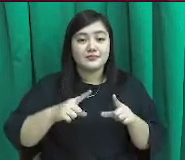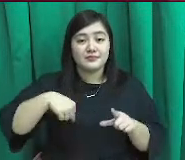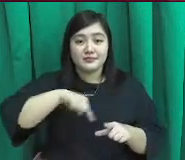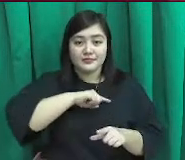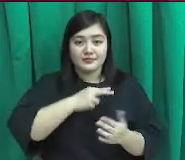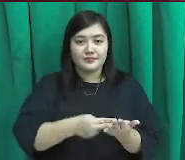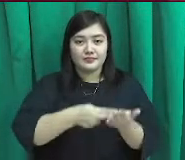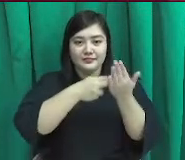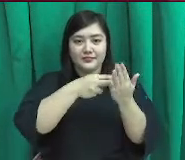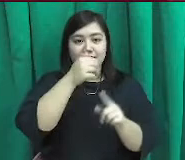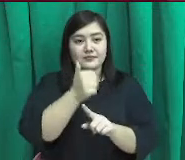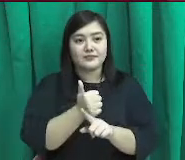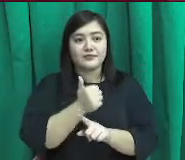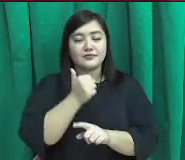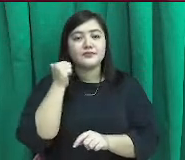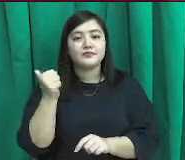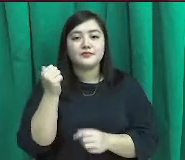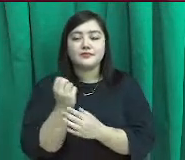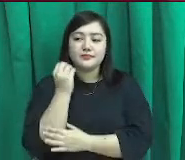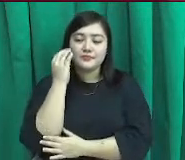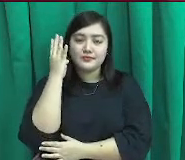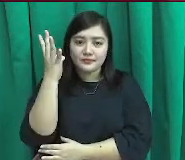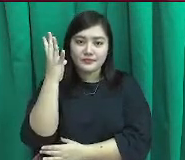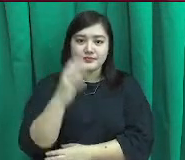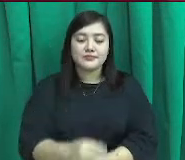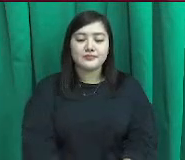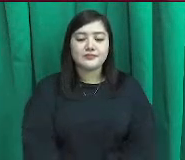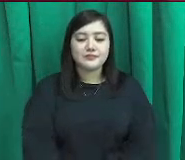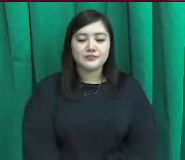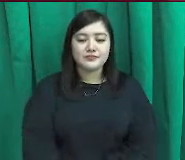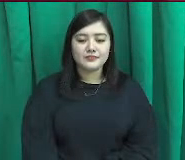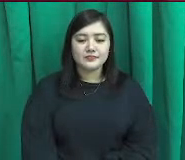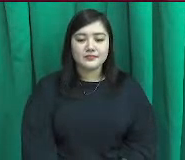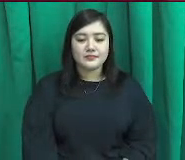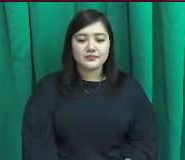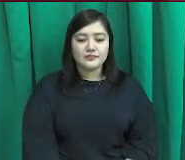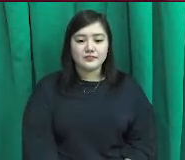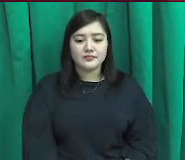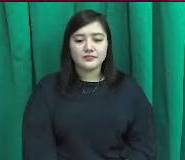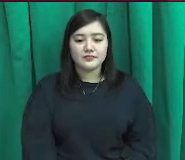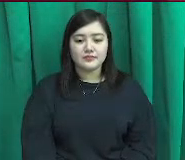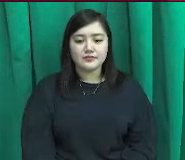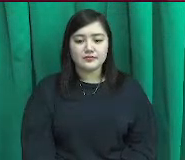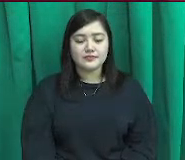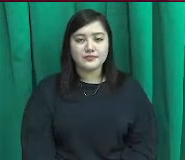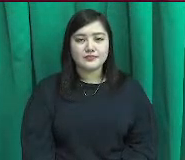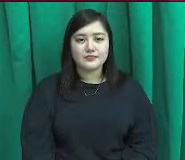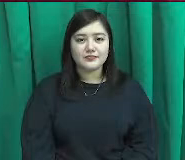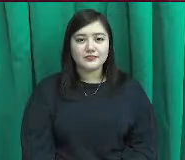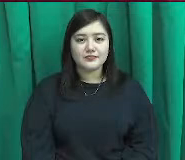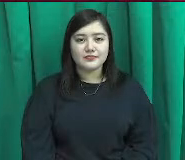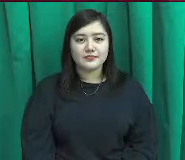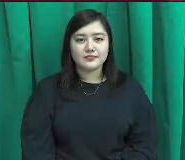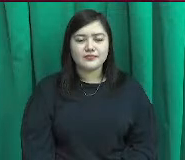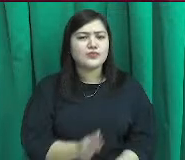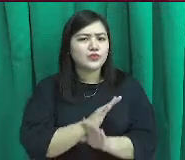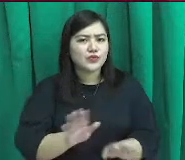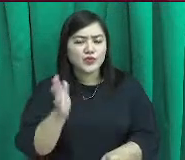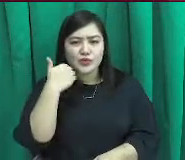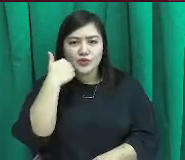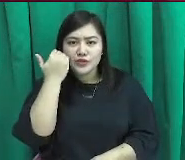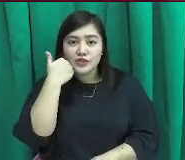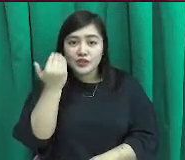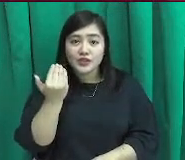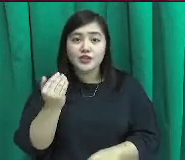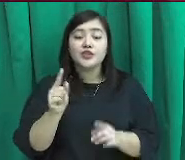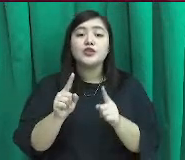paglago. Kung ano ang na kailangan, no? Kung ano ang kailangan para sa ikalalago natin, huwag tayong mahiya na i-expose ang